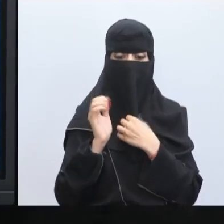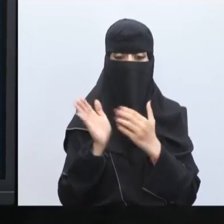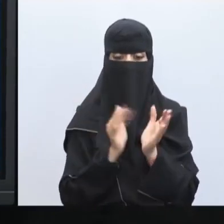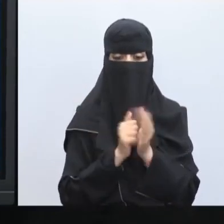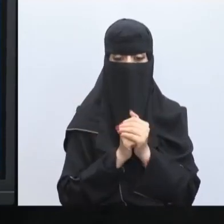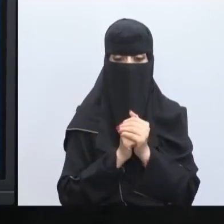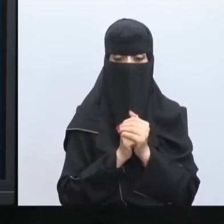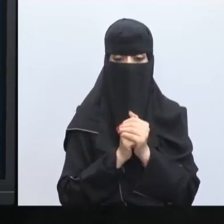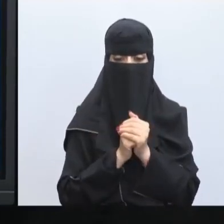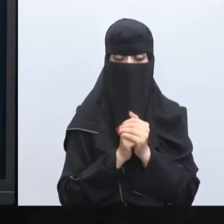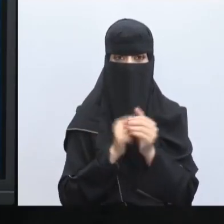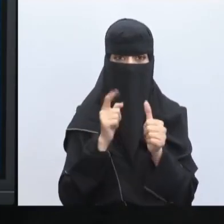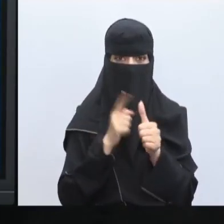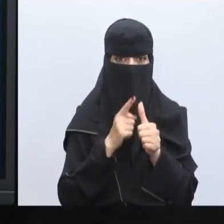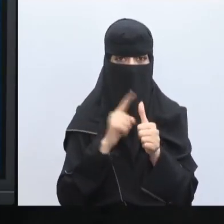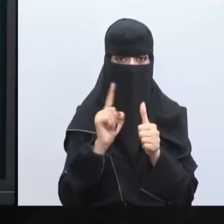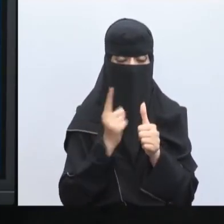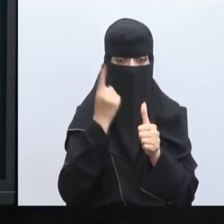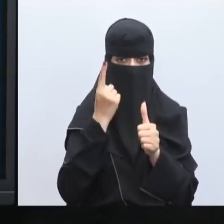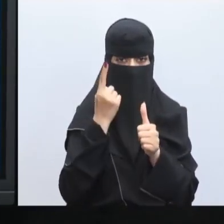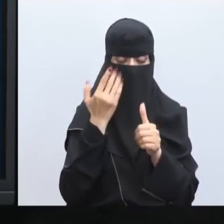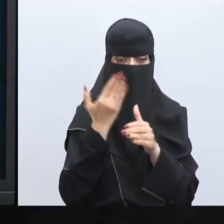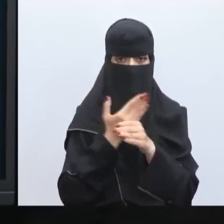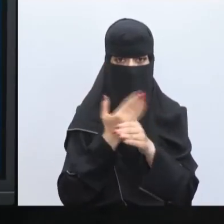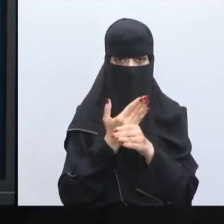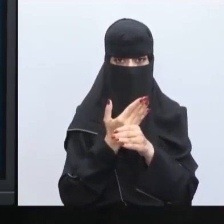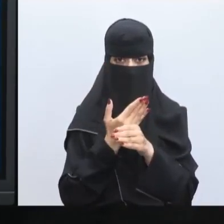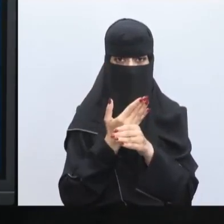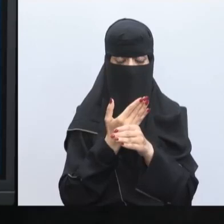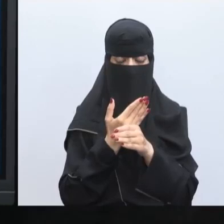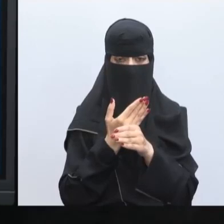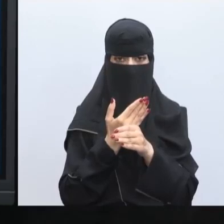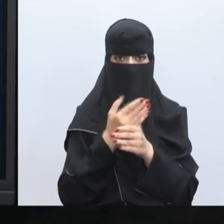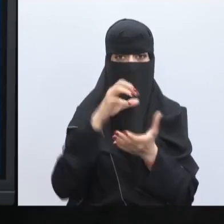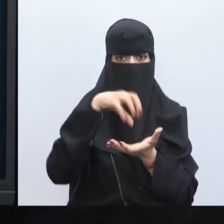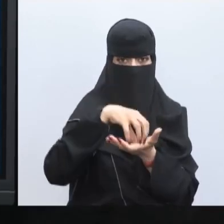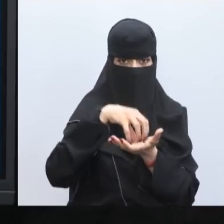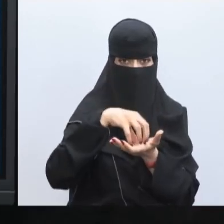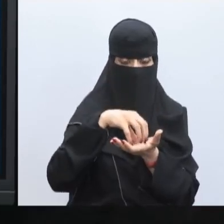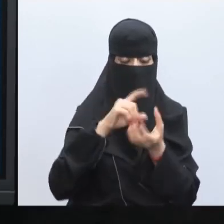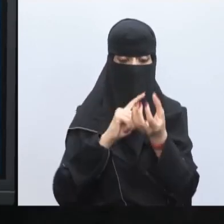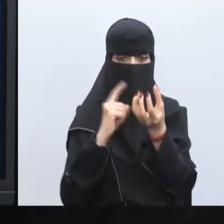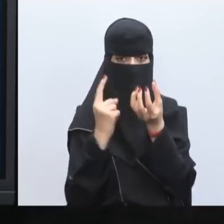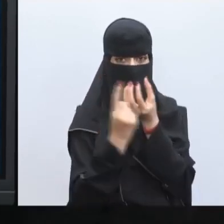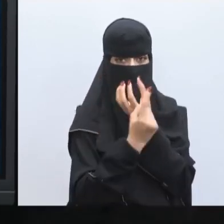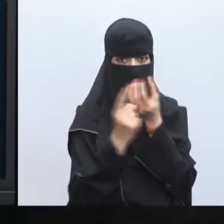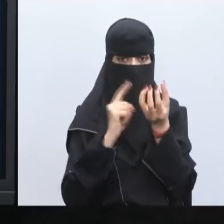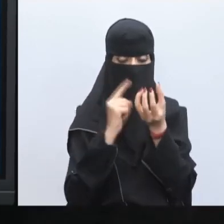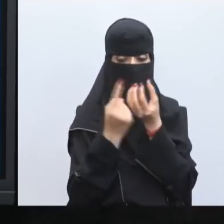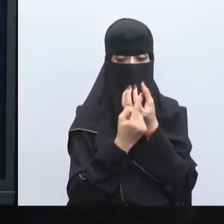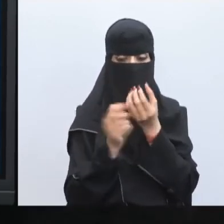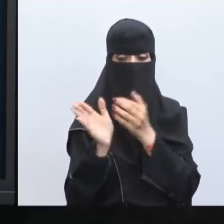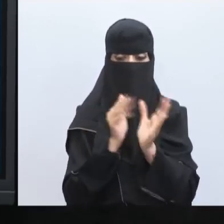القطبين هذه اول عوامل المؤثره في المناخ الموقع بالنسبه لدوائر